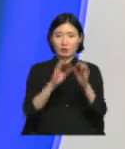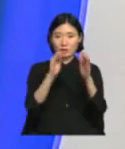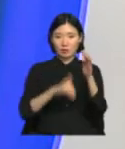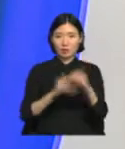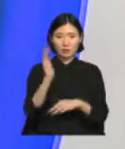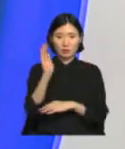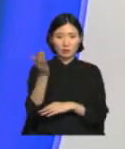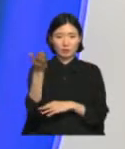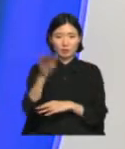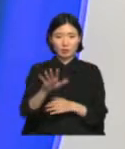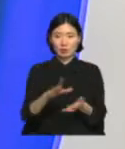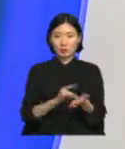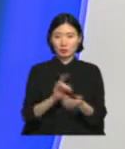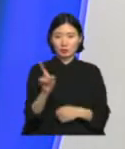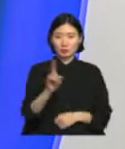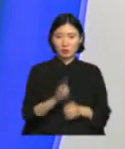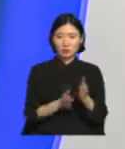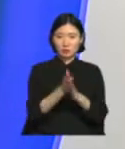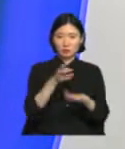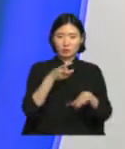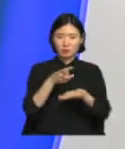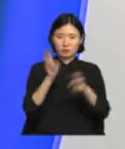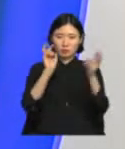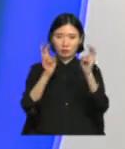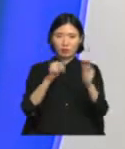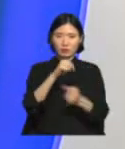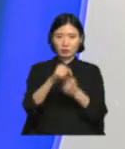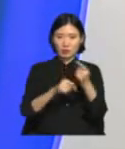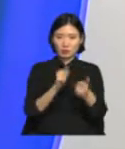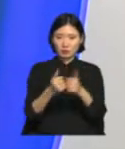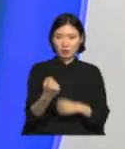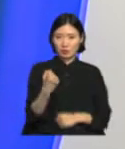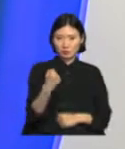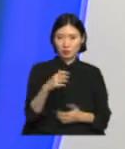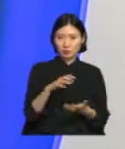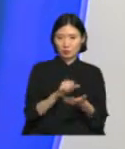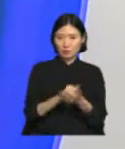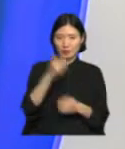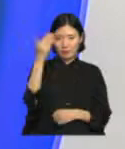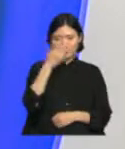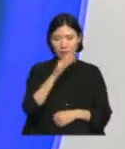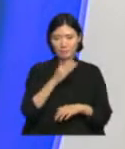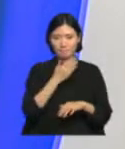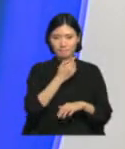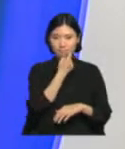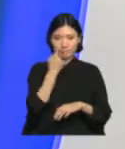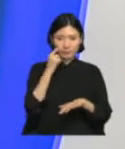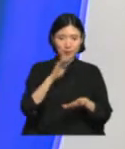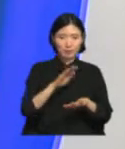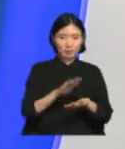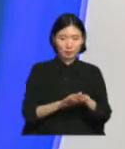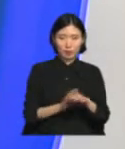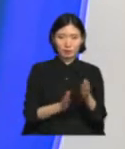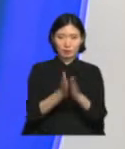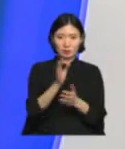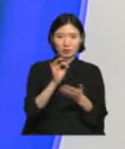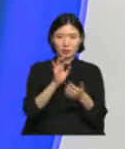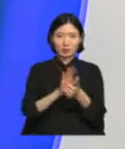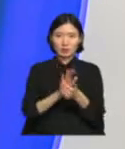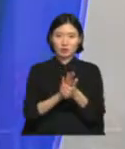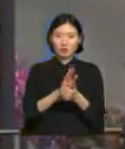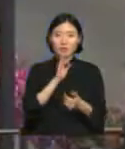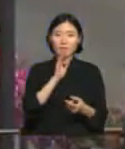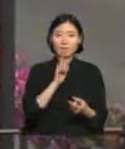발표했는데요. 핵심은 시내버스 회사의 경영 경쟁력 확보와 투명성 담보, 그리고 시의 재정 지원